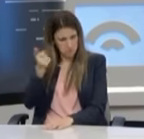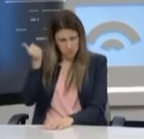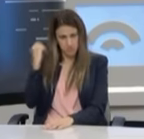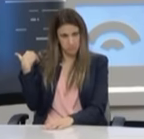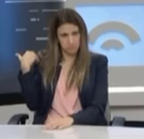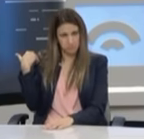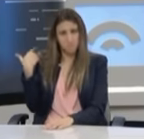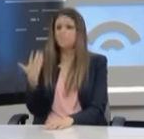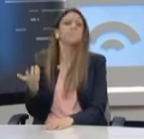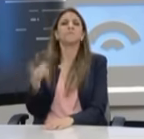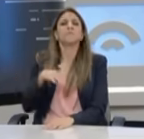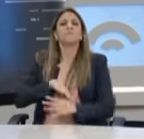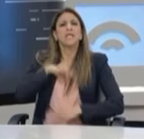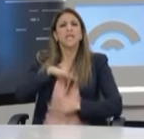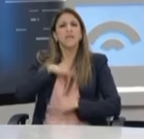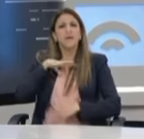Μόλις χθες, η κυρία